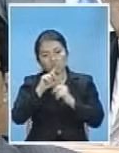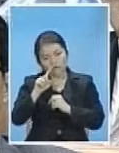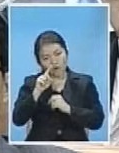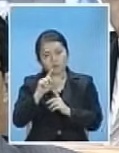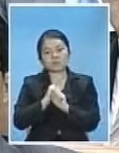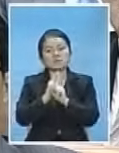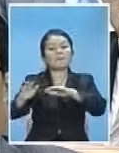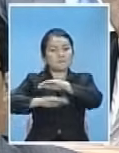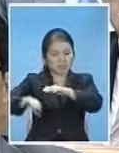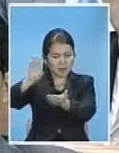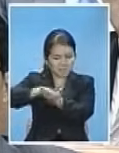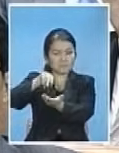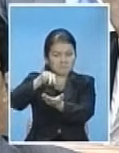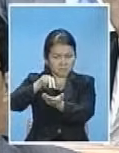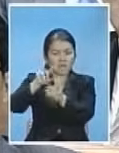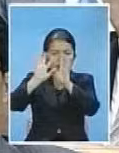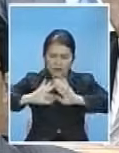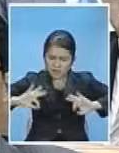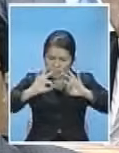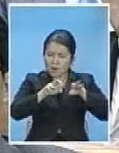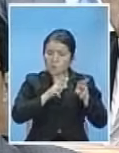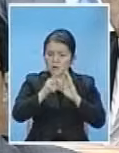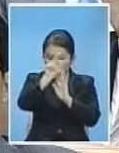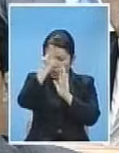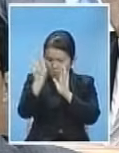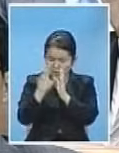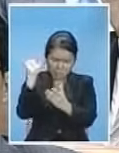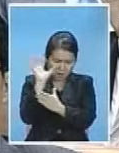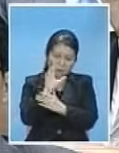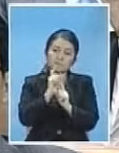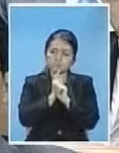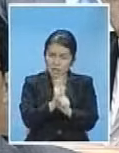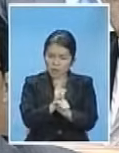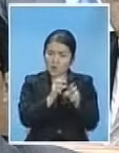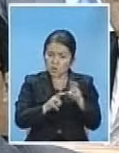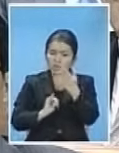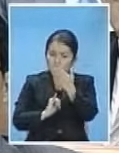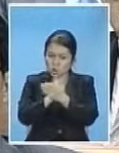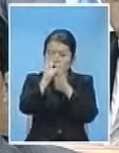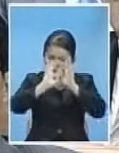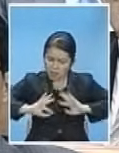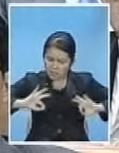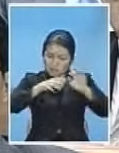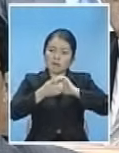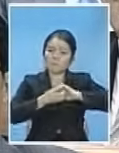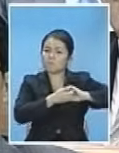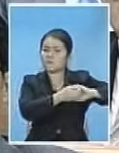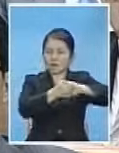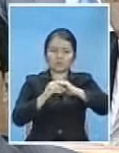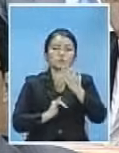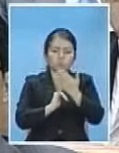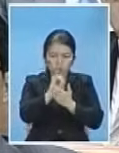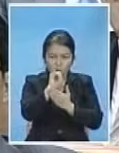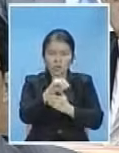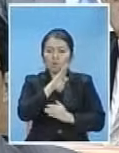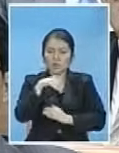นั้นการยึดมั่นในหลักนิติธรรมก็คือการรักษาความถูกต้องมันจะเป็นวิธีปรองดองที่ดีที่สุดมีหลักอ้างท